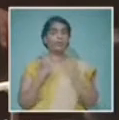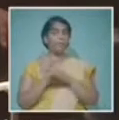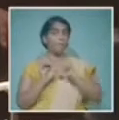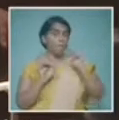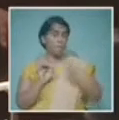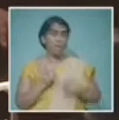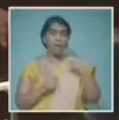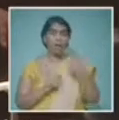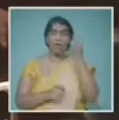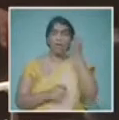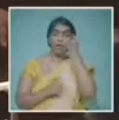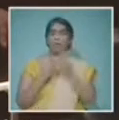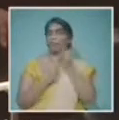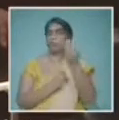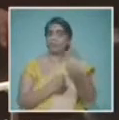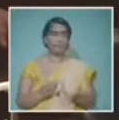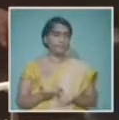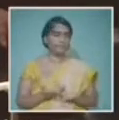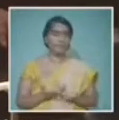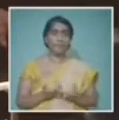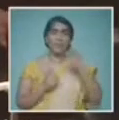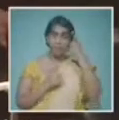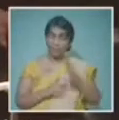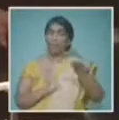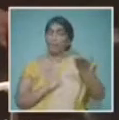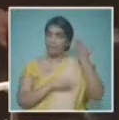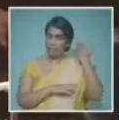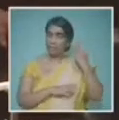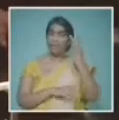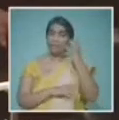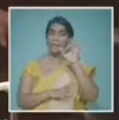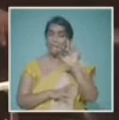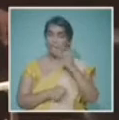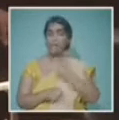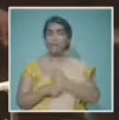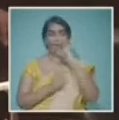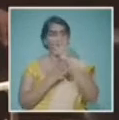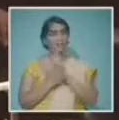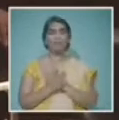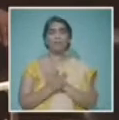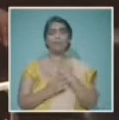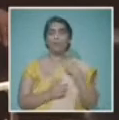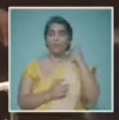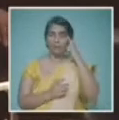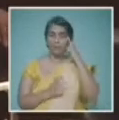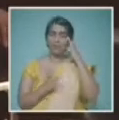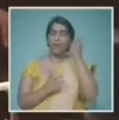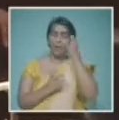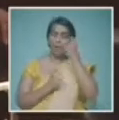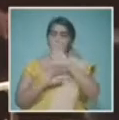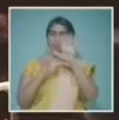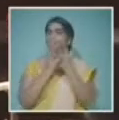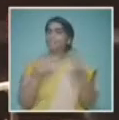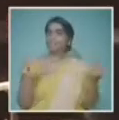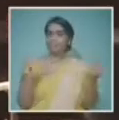මණ්ඩලයට අලුත් යෝජනාවක්වත් ඉදිරිපත් කරේ නැහැ. ඒ නිසා එදත් 2015 තව ආණ්ඩුක්‍රම ව්‍යවස්ථාව පිළිබඳ තියෙන අදහස් සංකල්පය යට